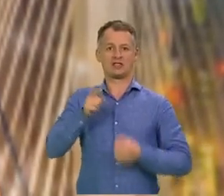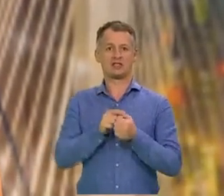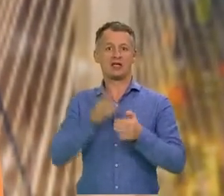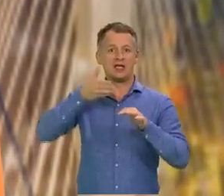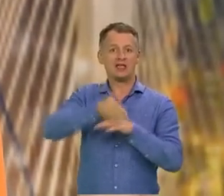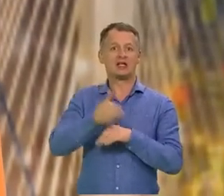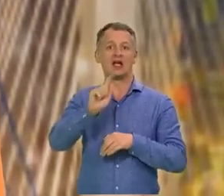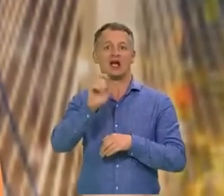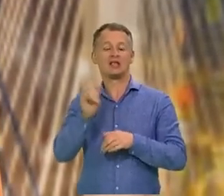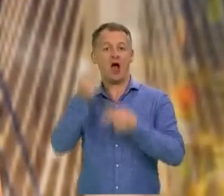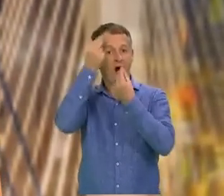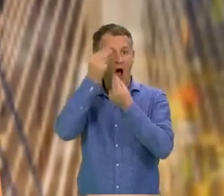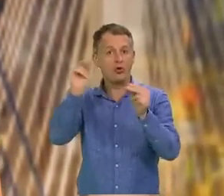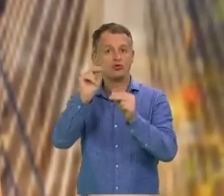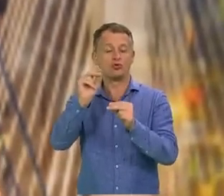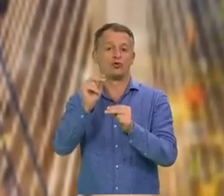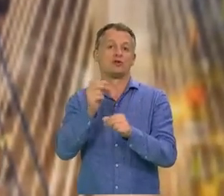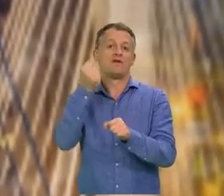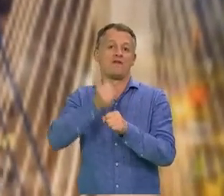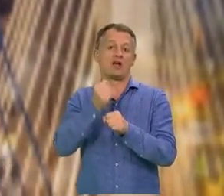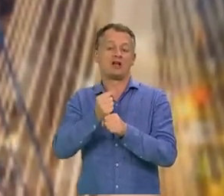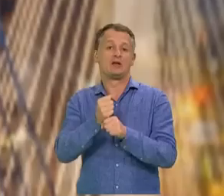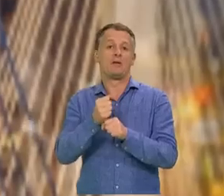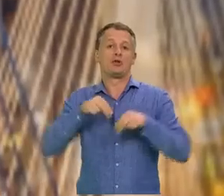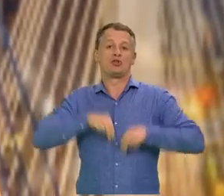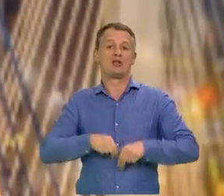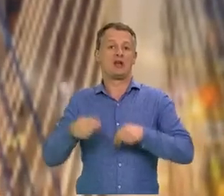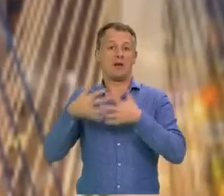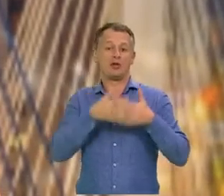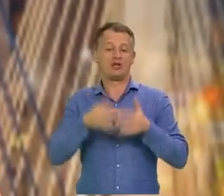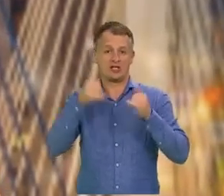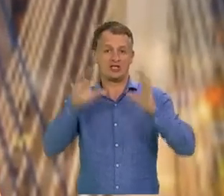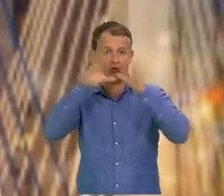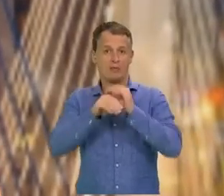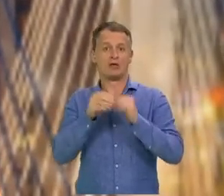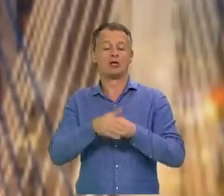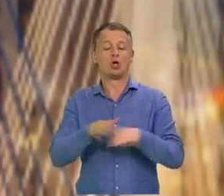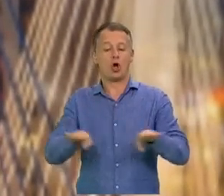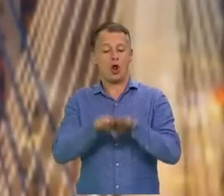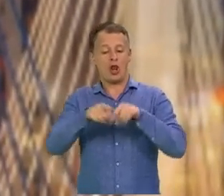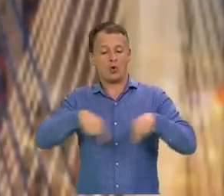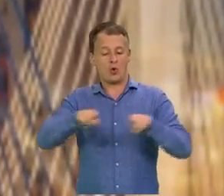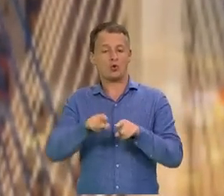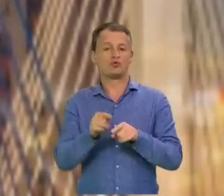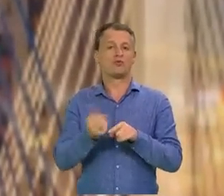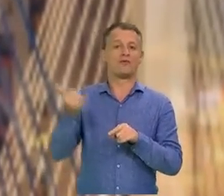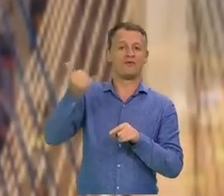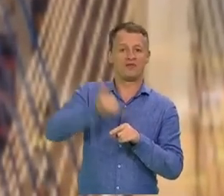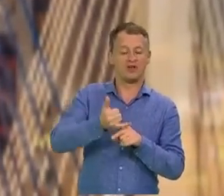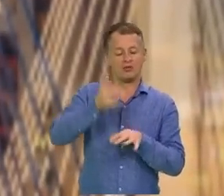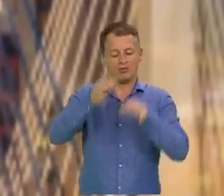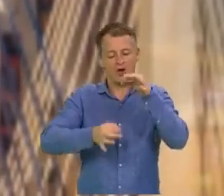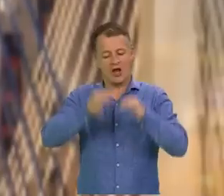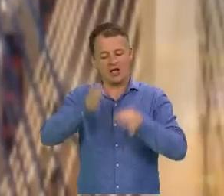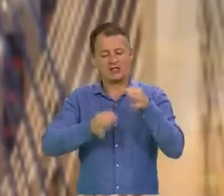Gaza. Se presupune că anunțul va fi dat chiar de Joe Biden în această noapte. Marius Saizu a fost la granița cu Gaza, iar acum vine cu o analiză